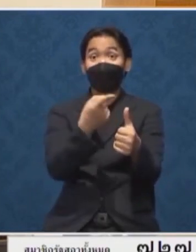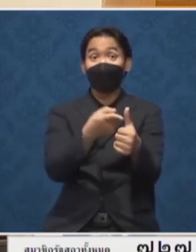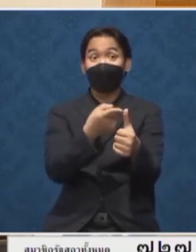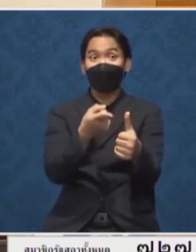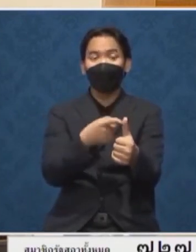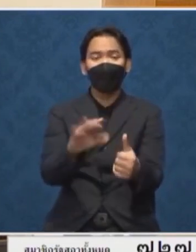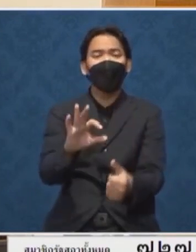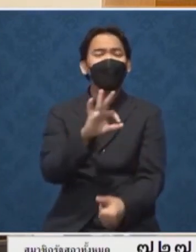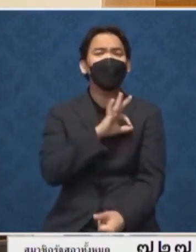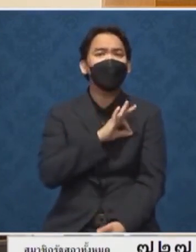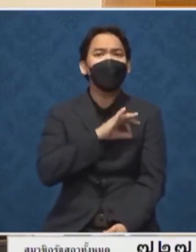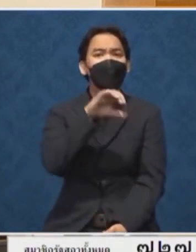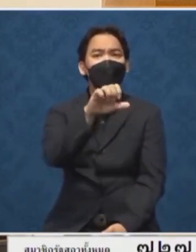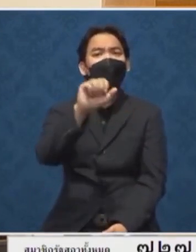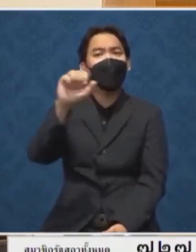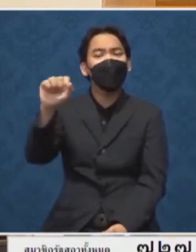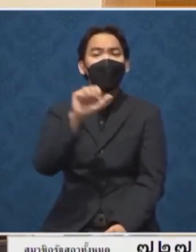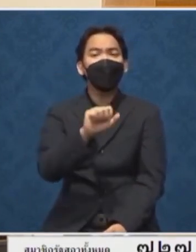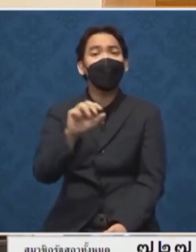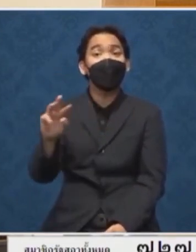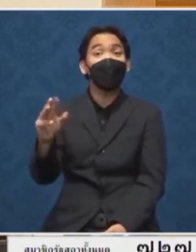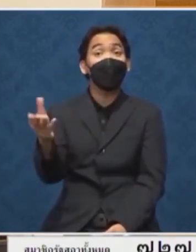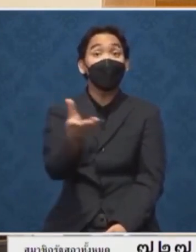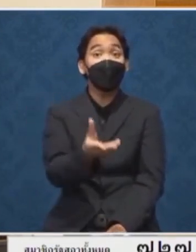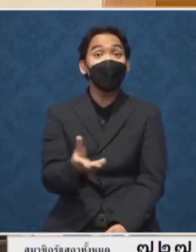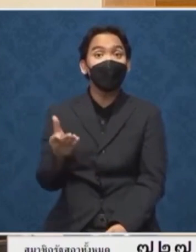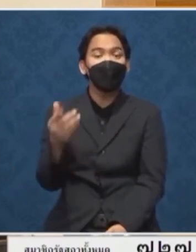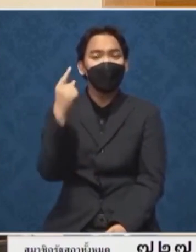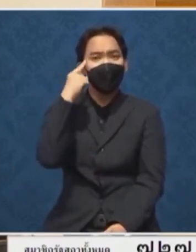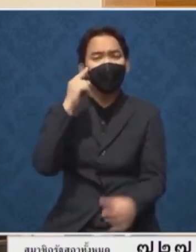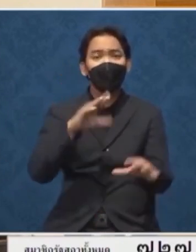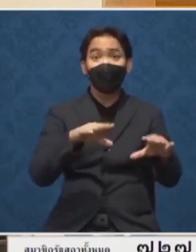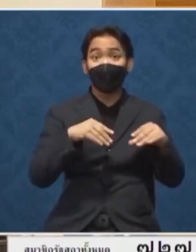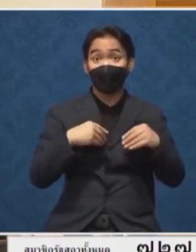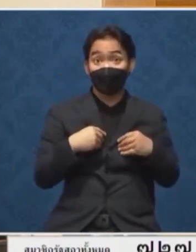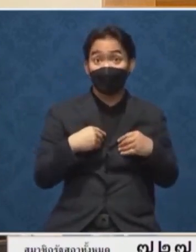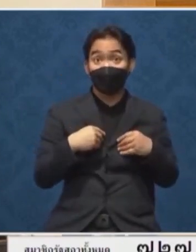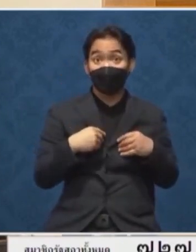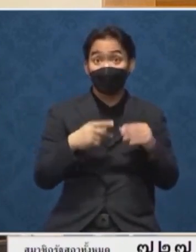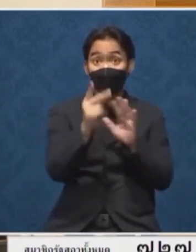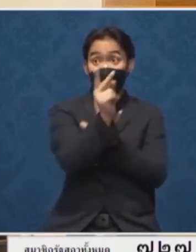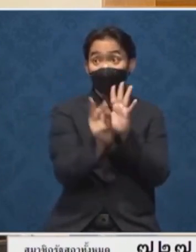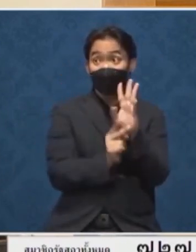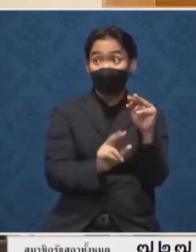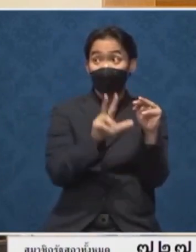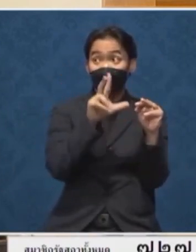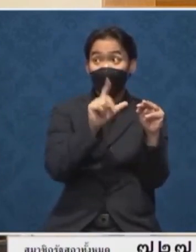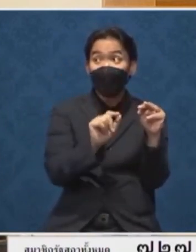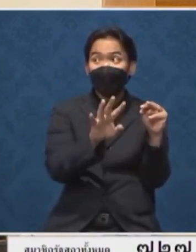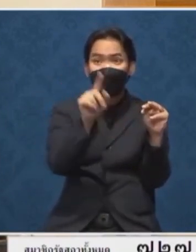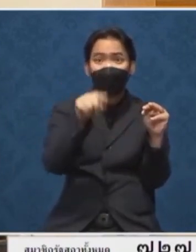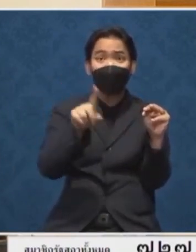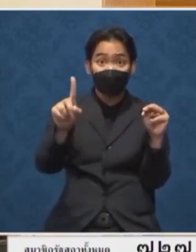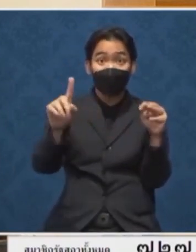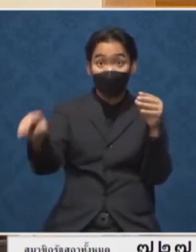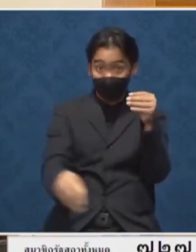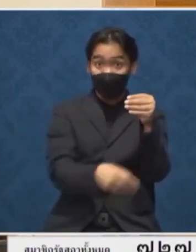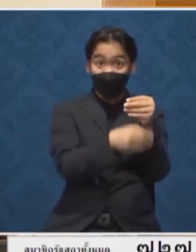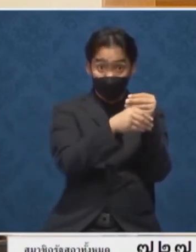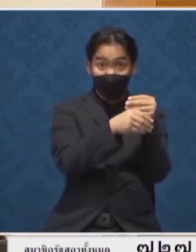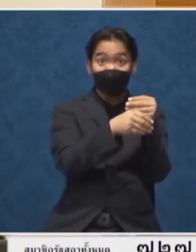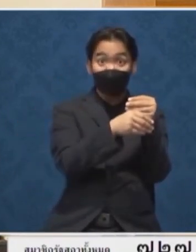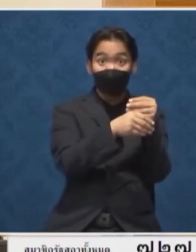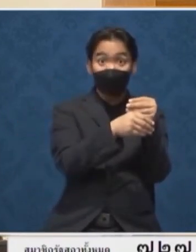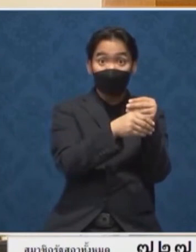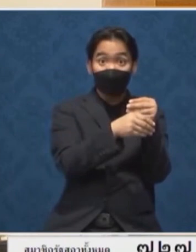ที่ประชุมก่อนว่าจะเห็นควรให้มีการเพิ่มมาตราขึ้นใหม่หรือไม่ถ้